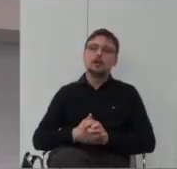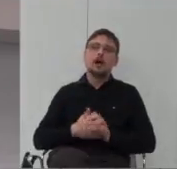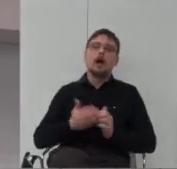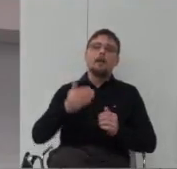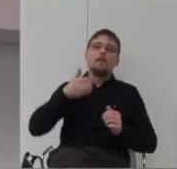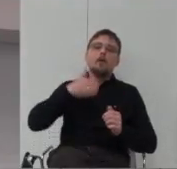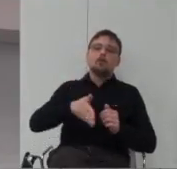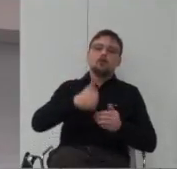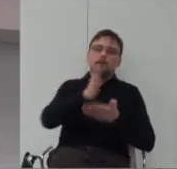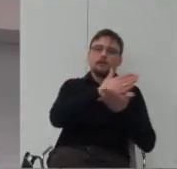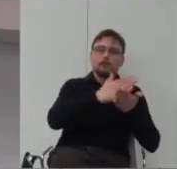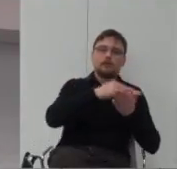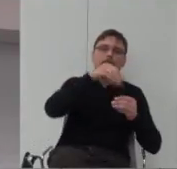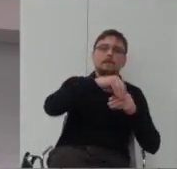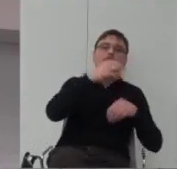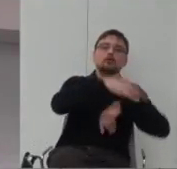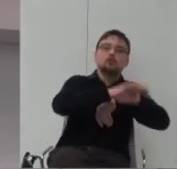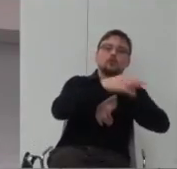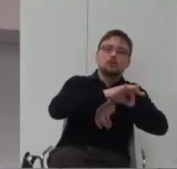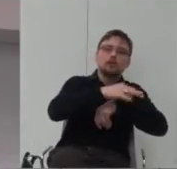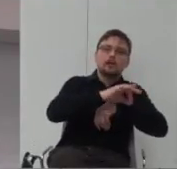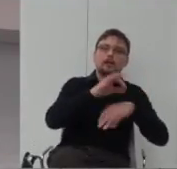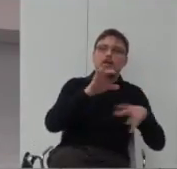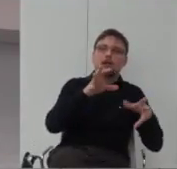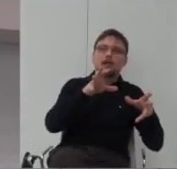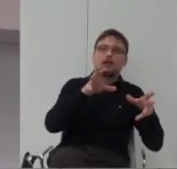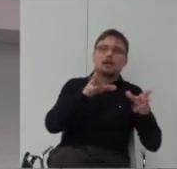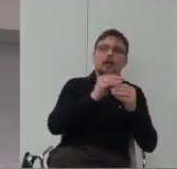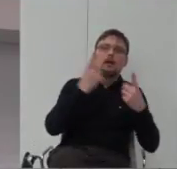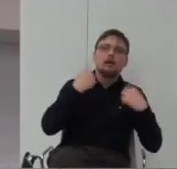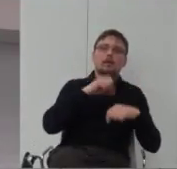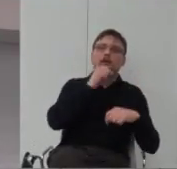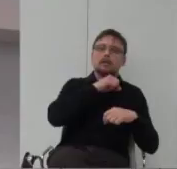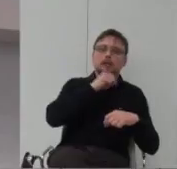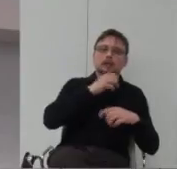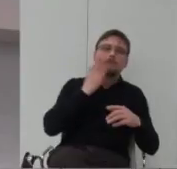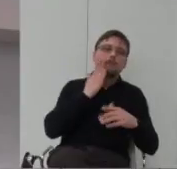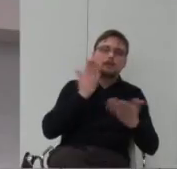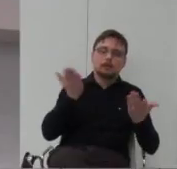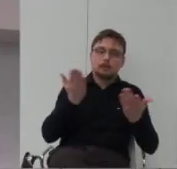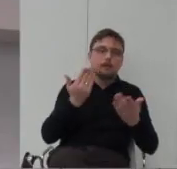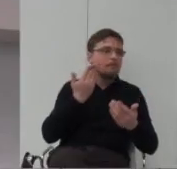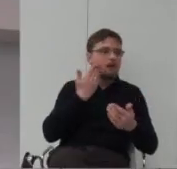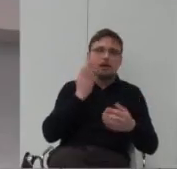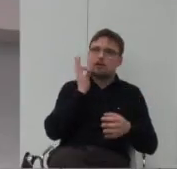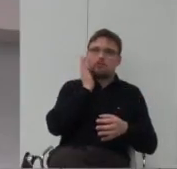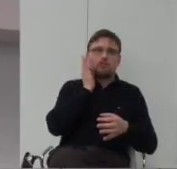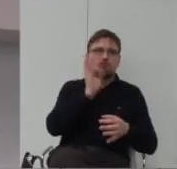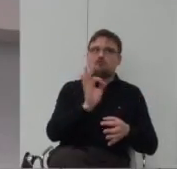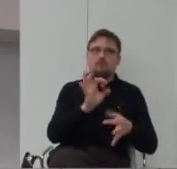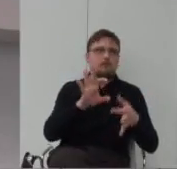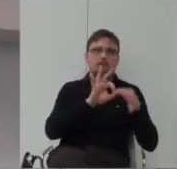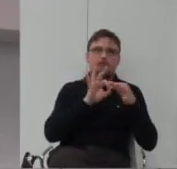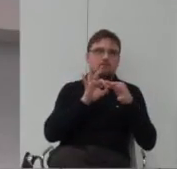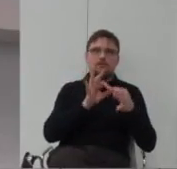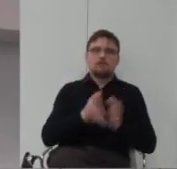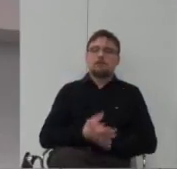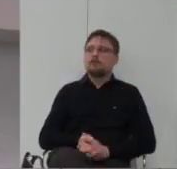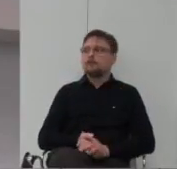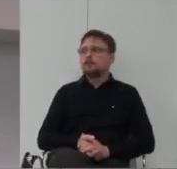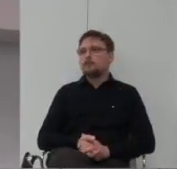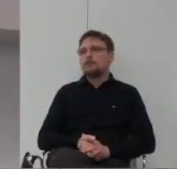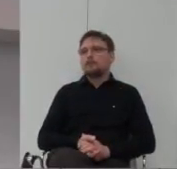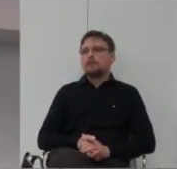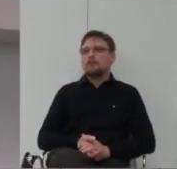pary w średnim wieku z dziećmi, ale ciekawym przykładem jest ta część południowa, gdzie mieszkają studenci z